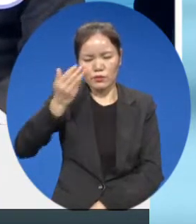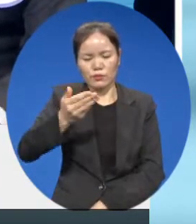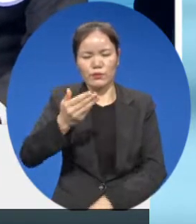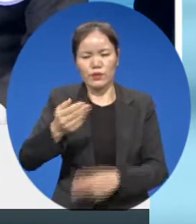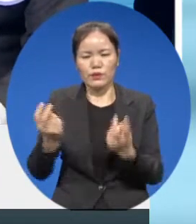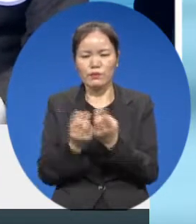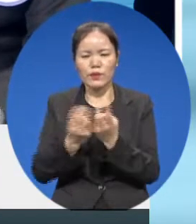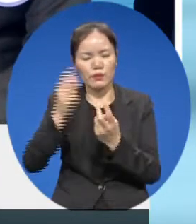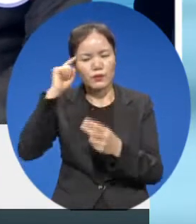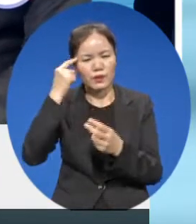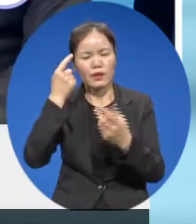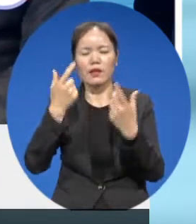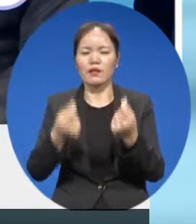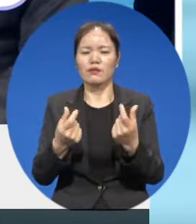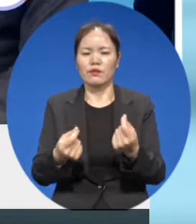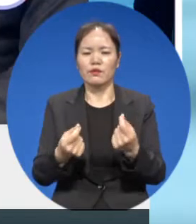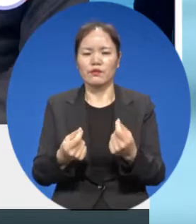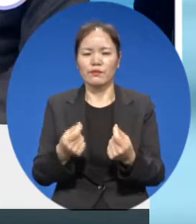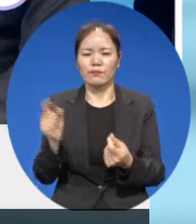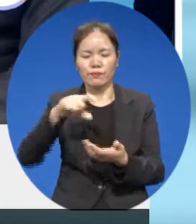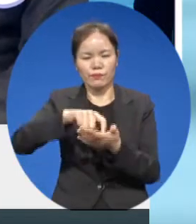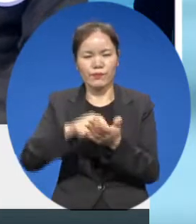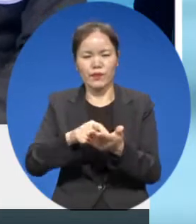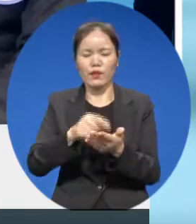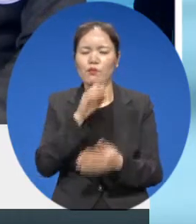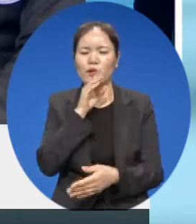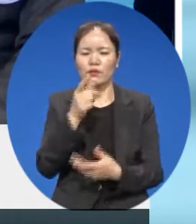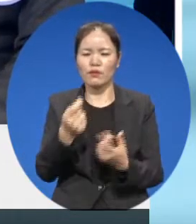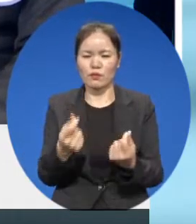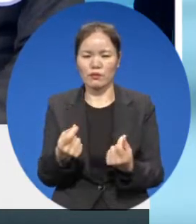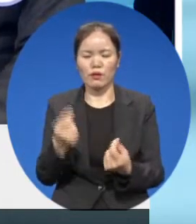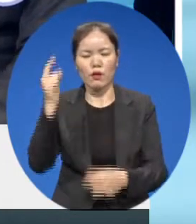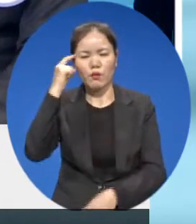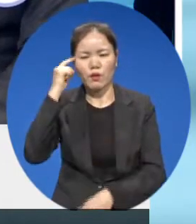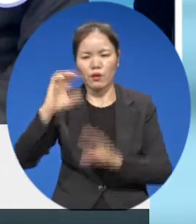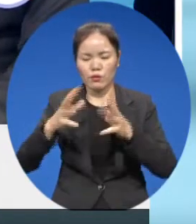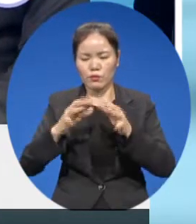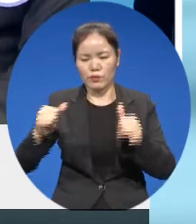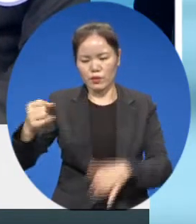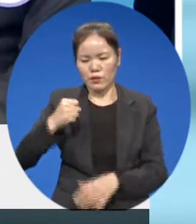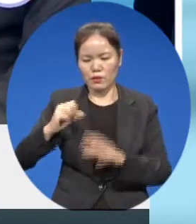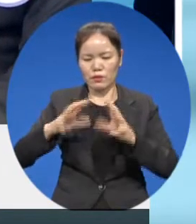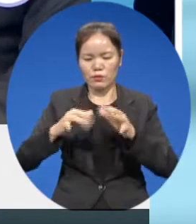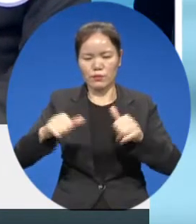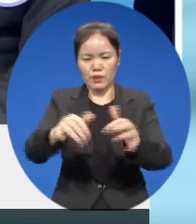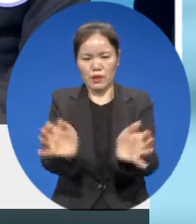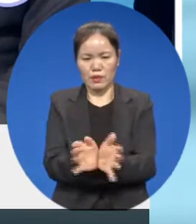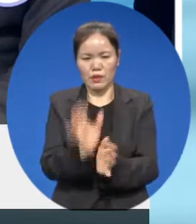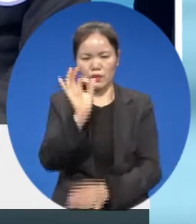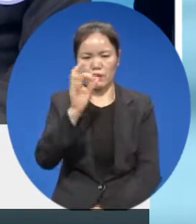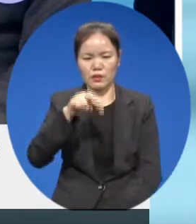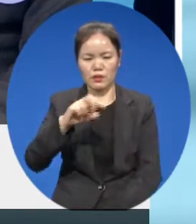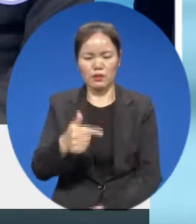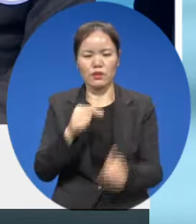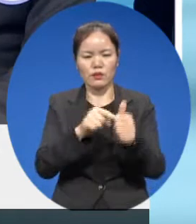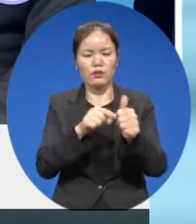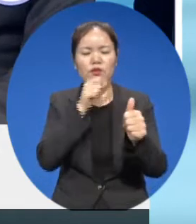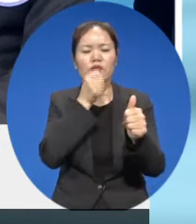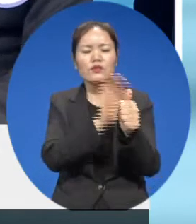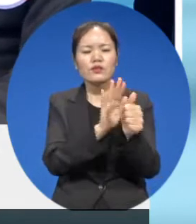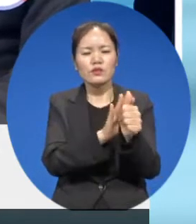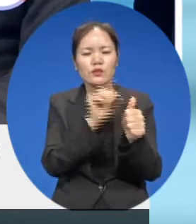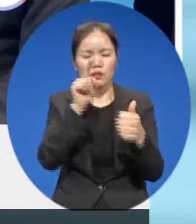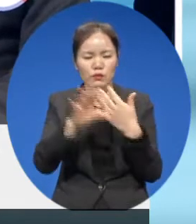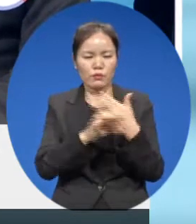있는 것 같구요 저는 어느정도 적확한 판단 이라고 보는게 지금 국민의 힘 이나 국민의 당이 윤 총장은 지지해 주면 오히려 윤 총장님께서